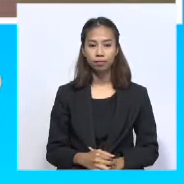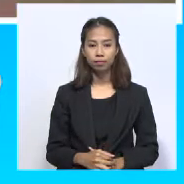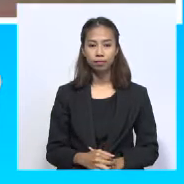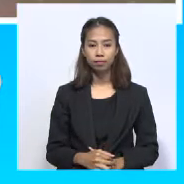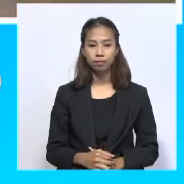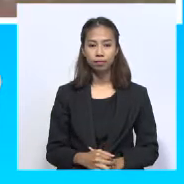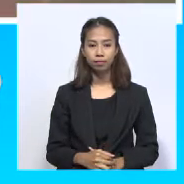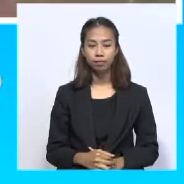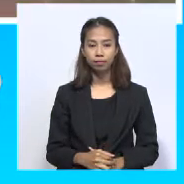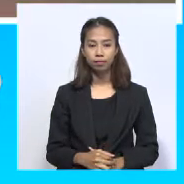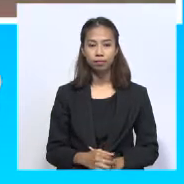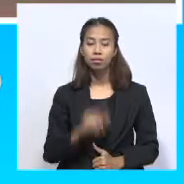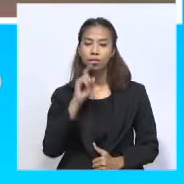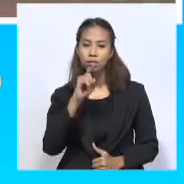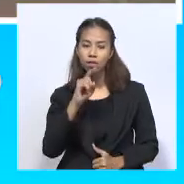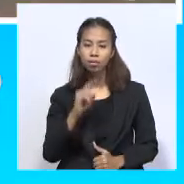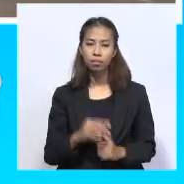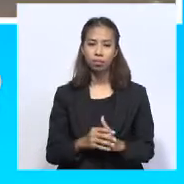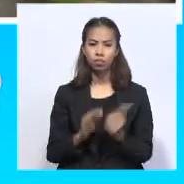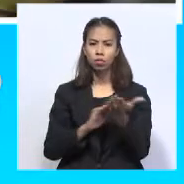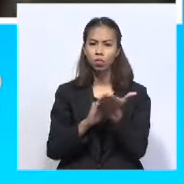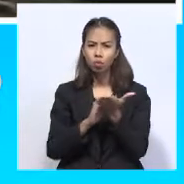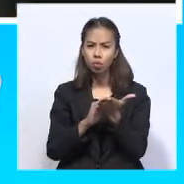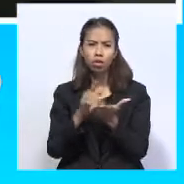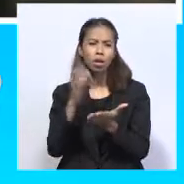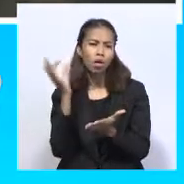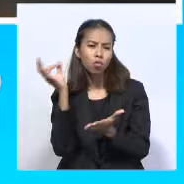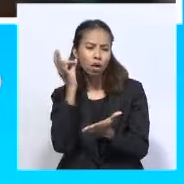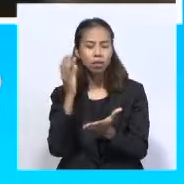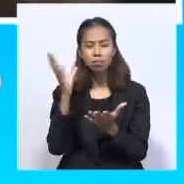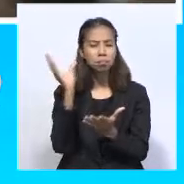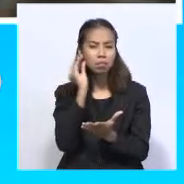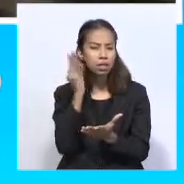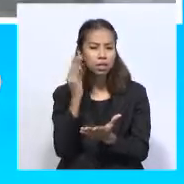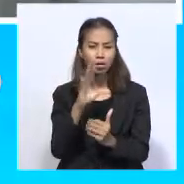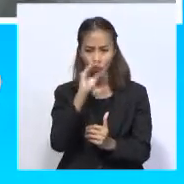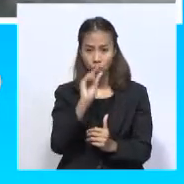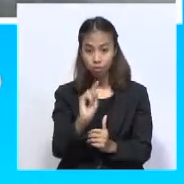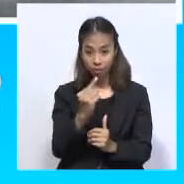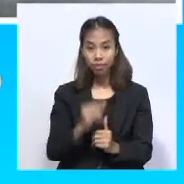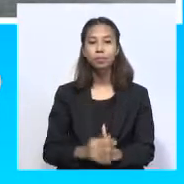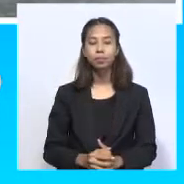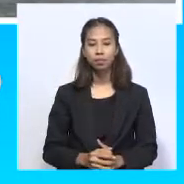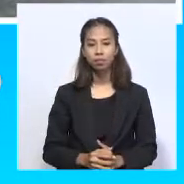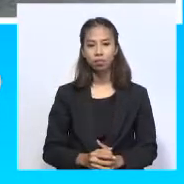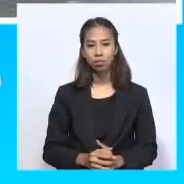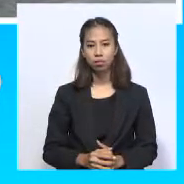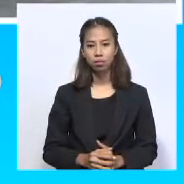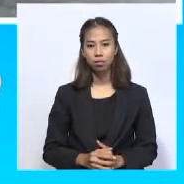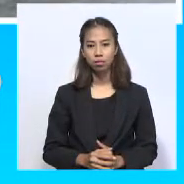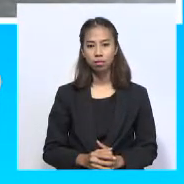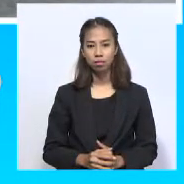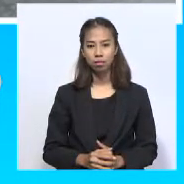ค่ะอธิบดีคะอีกกี่วันนะคะขออภัยค่ะพอดีเมื่อสักครู่นี้เสียงเบาไปนิดนึงค่ะอธิบดีคะ ครับก็ในช่ว